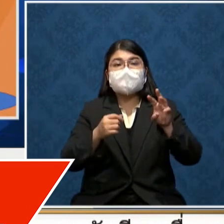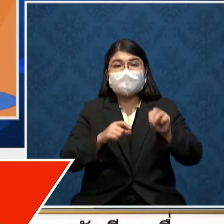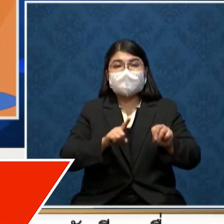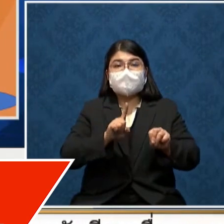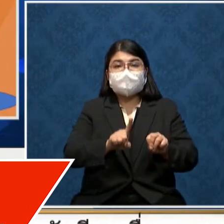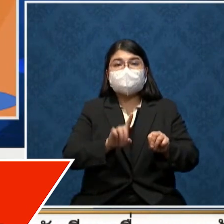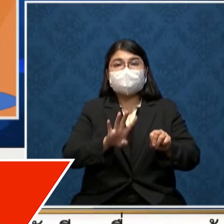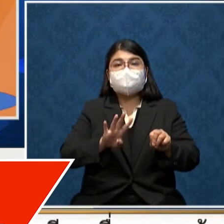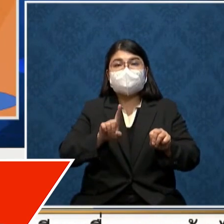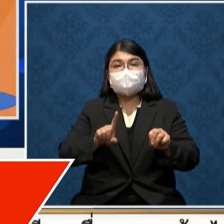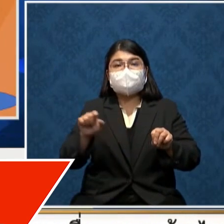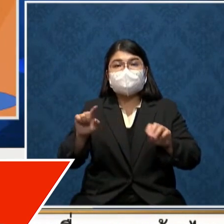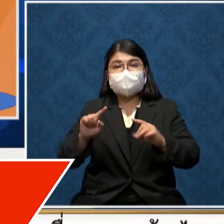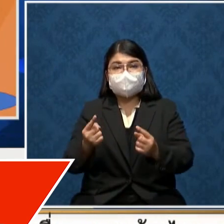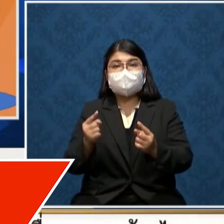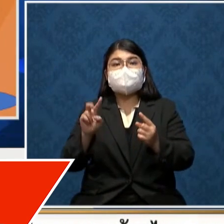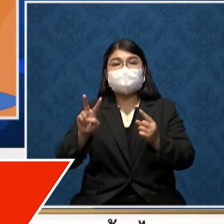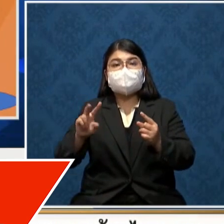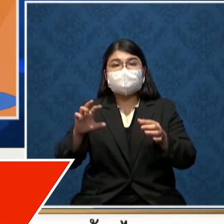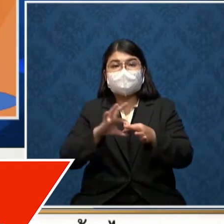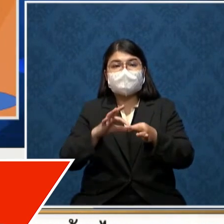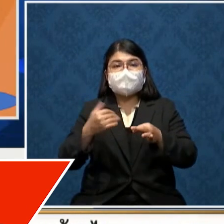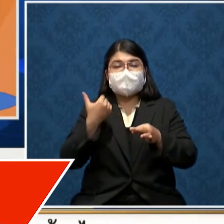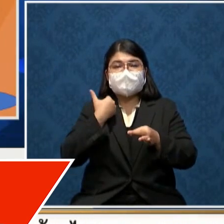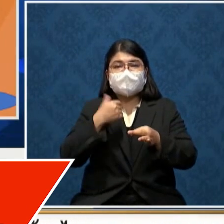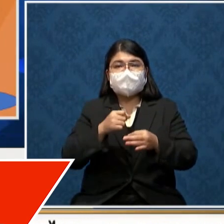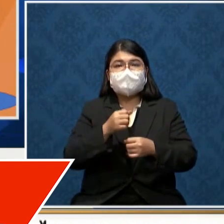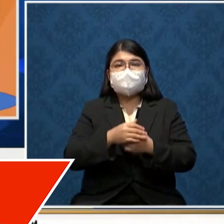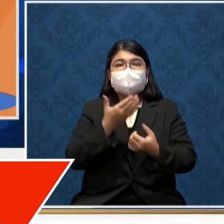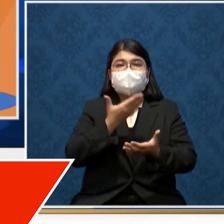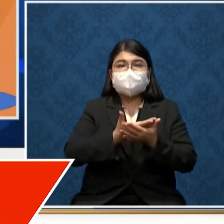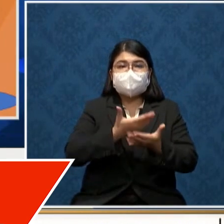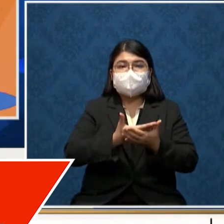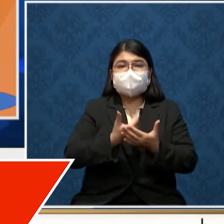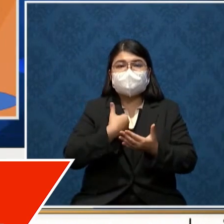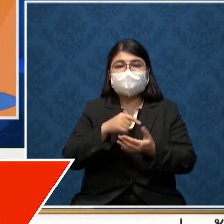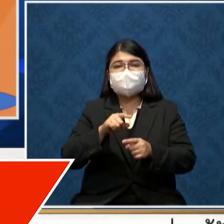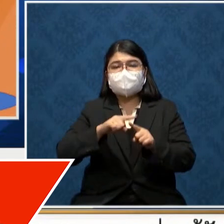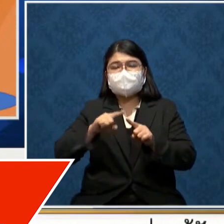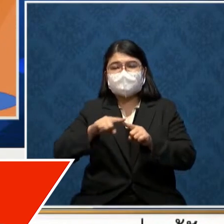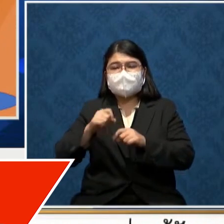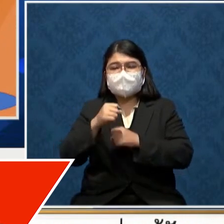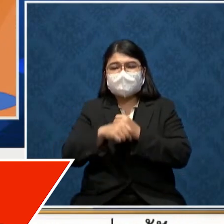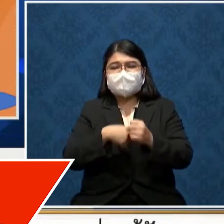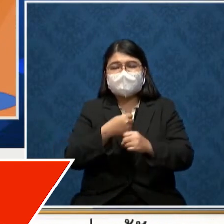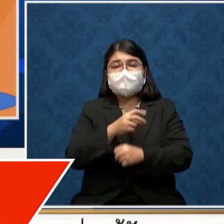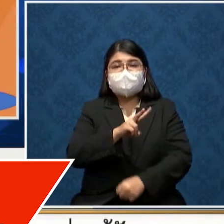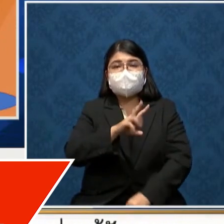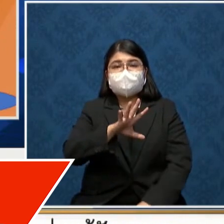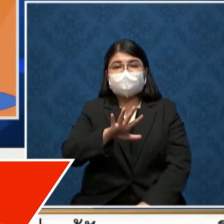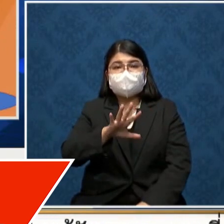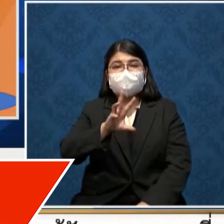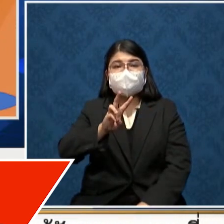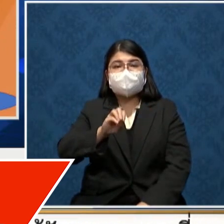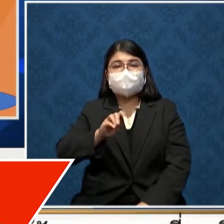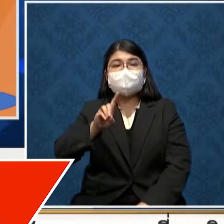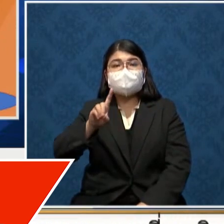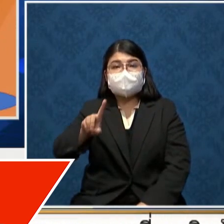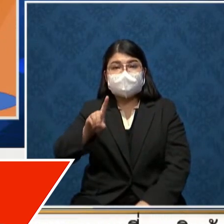151วรรค2และพระบัญญัติวินัยการเงินการคลังพ.ศ. 2561กล่าวถึง